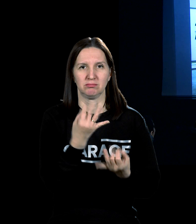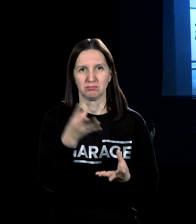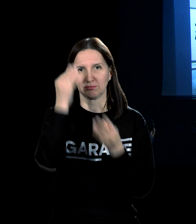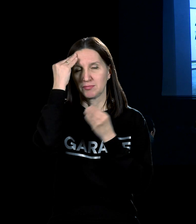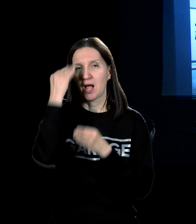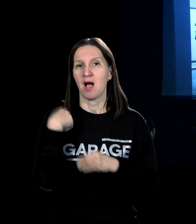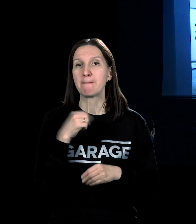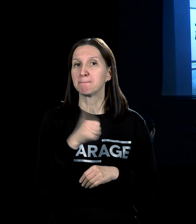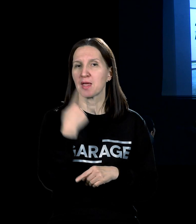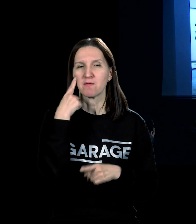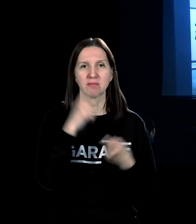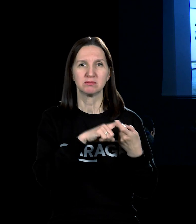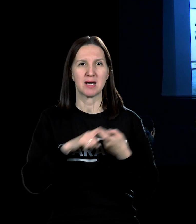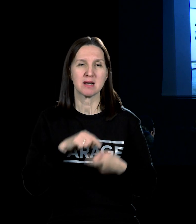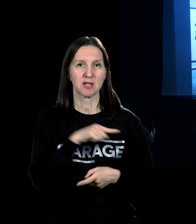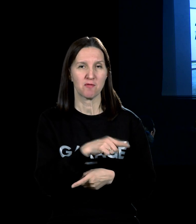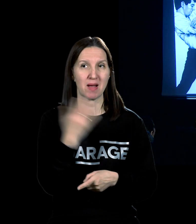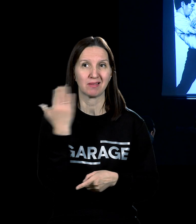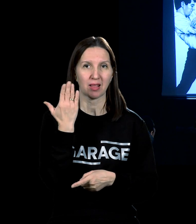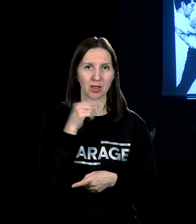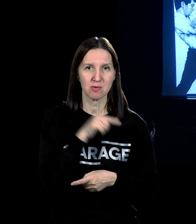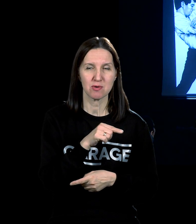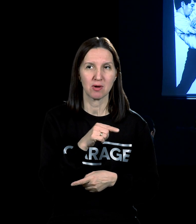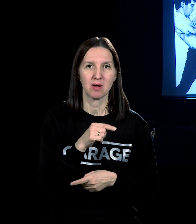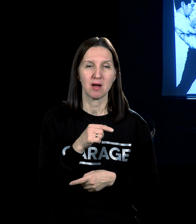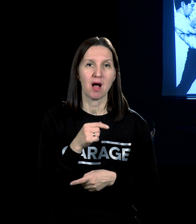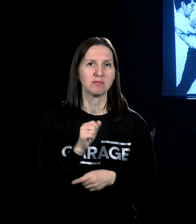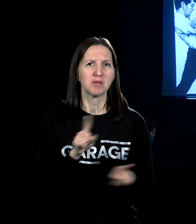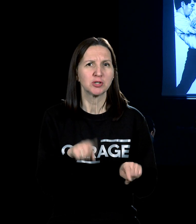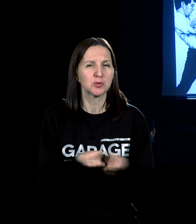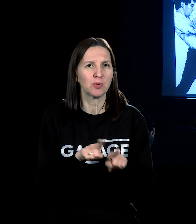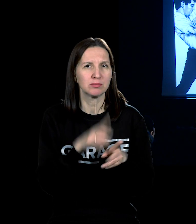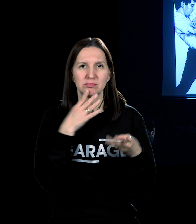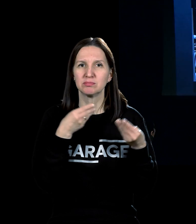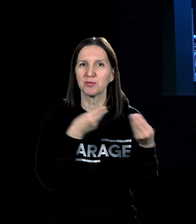они немножко вот первые рифмы как раз кинематографии, когда это, на что это могло